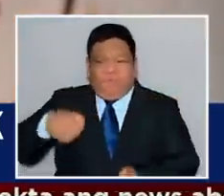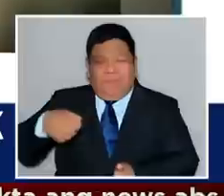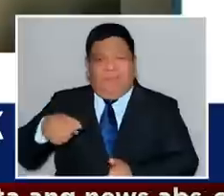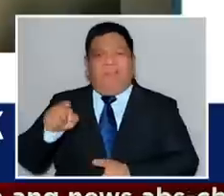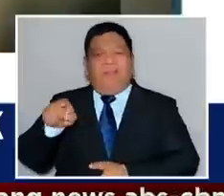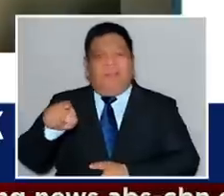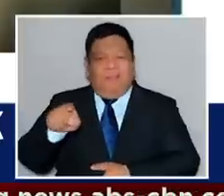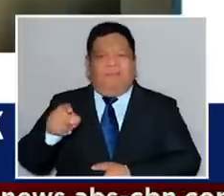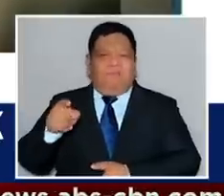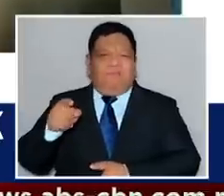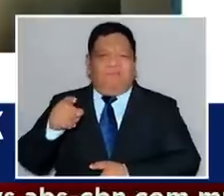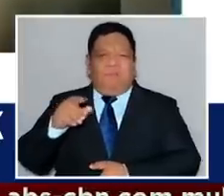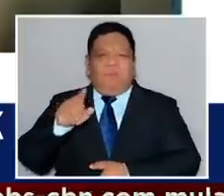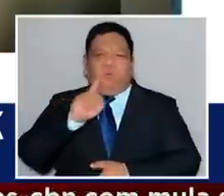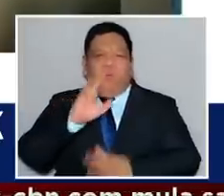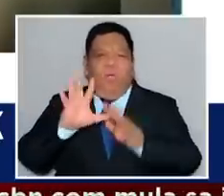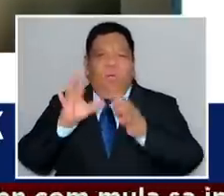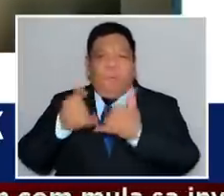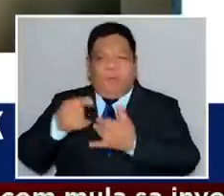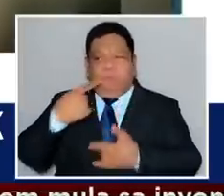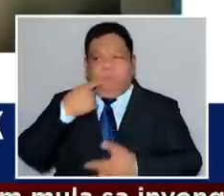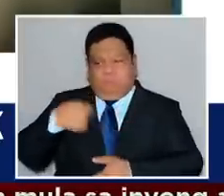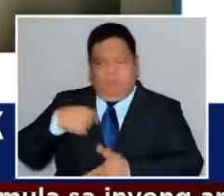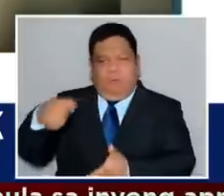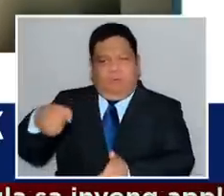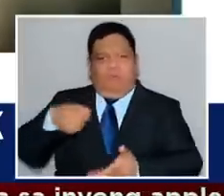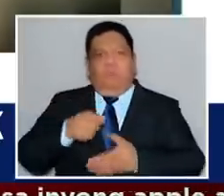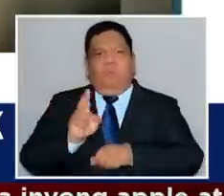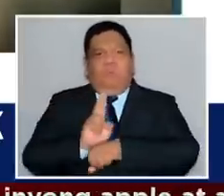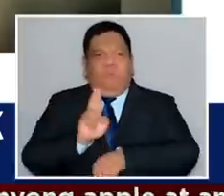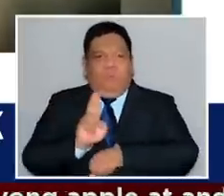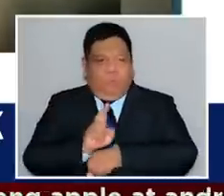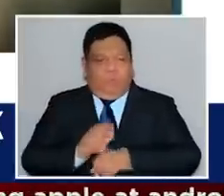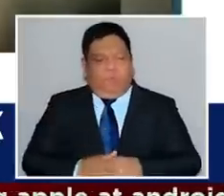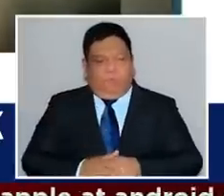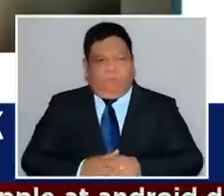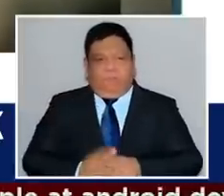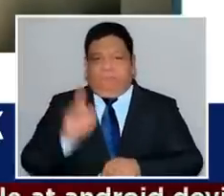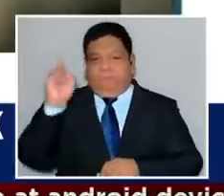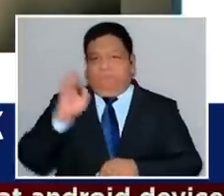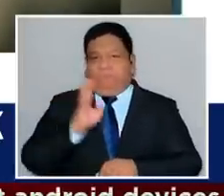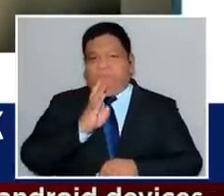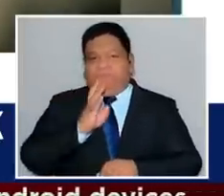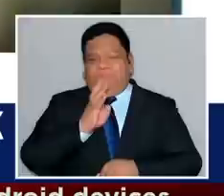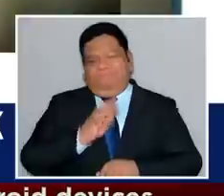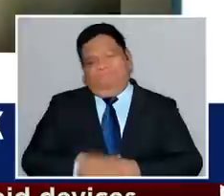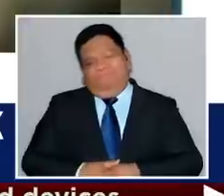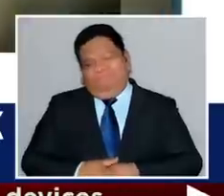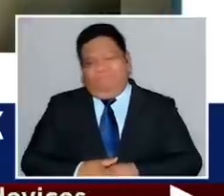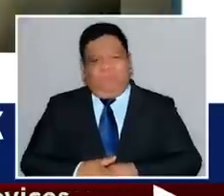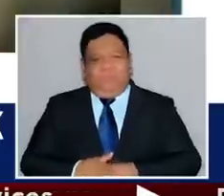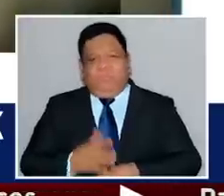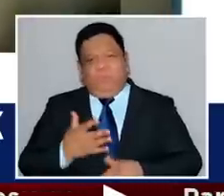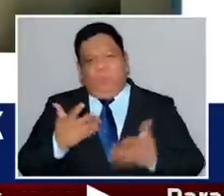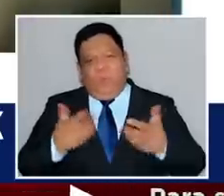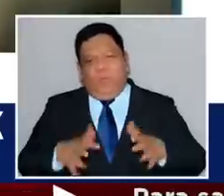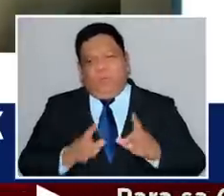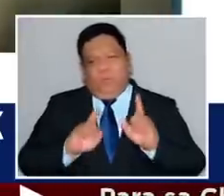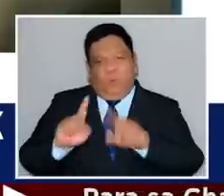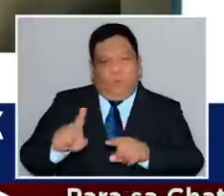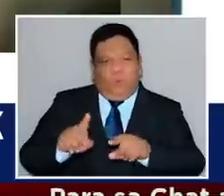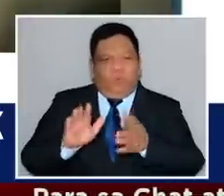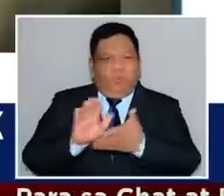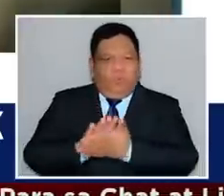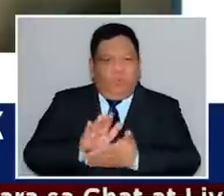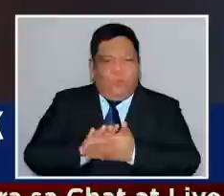recruiter. One of the sons shared with us that nawalan siya ng gana na pumasok sa school, nakaka-experience siya